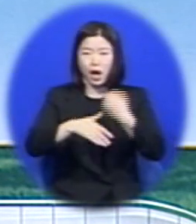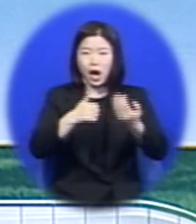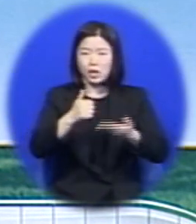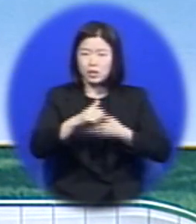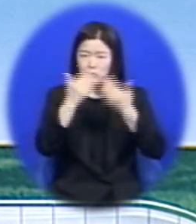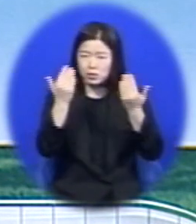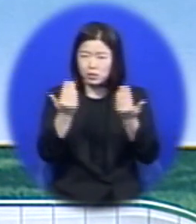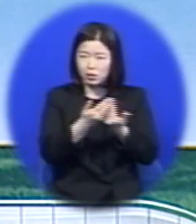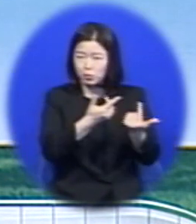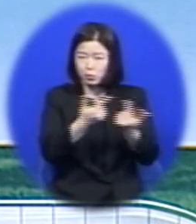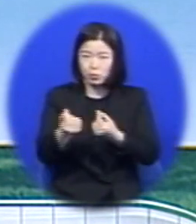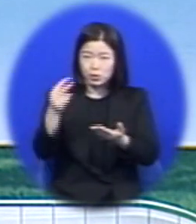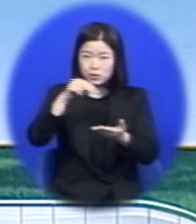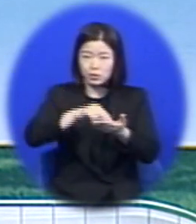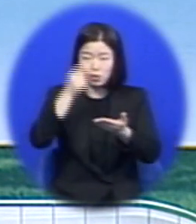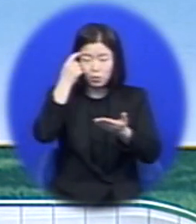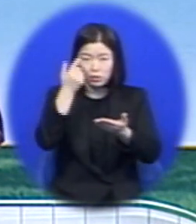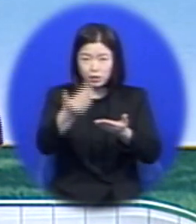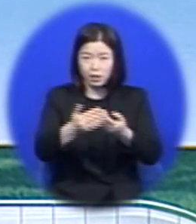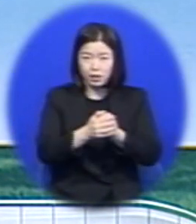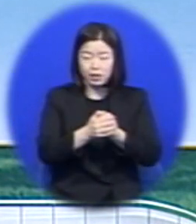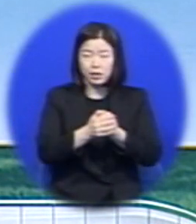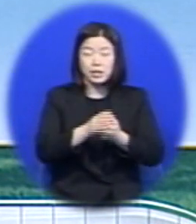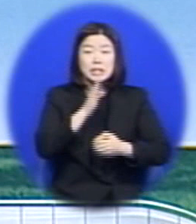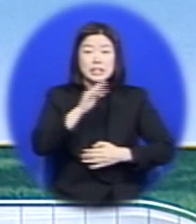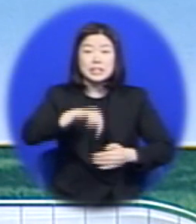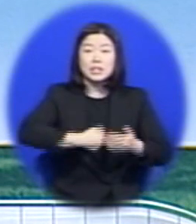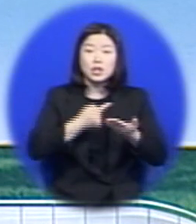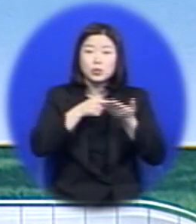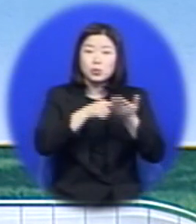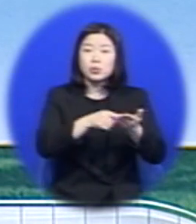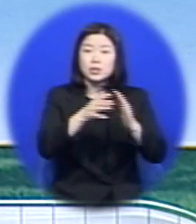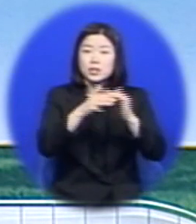말인가. 실제로 독재자들이 이 성경을 좋아해요.